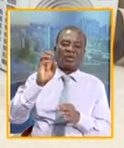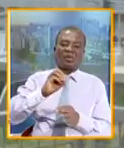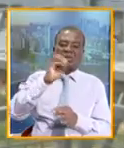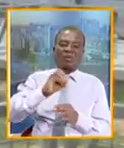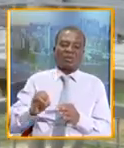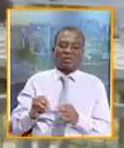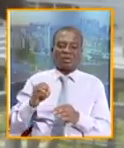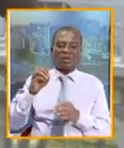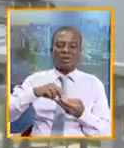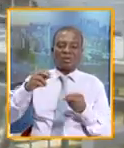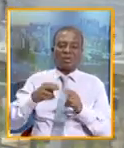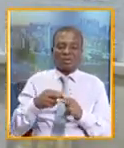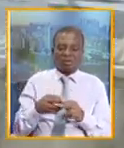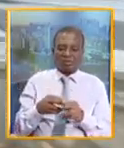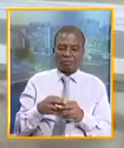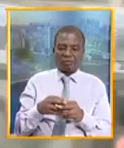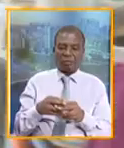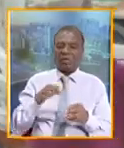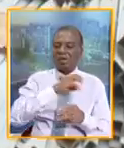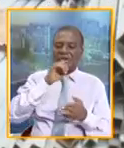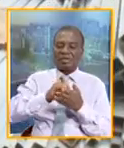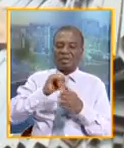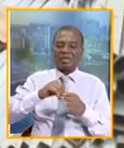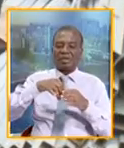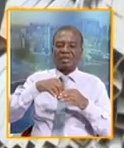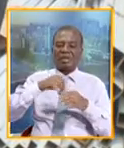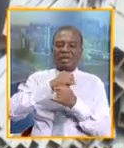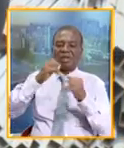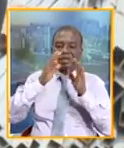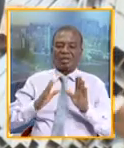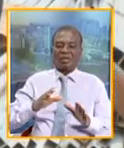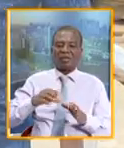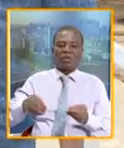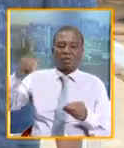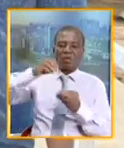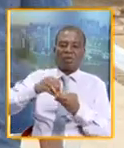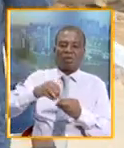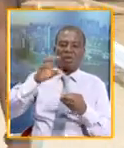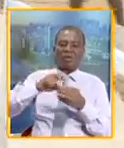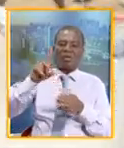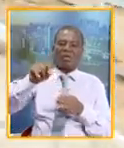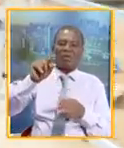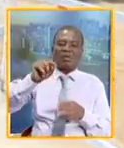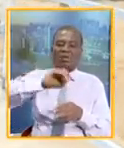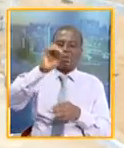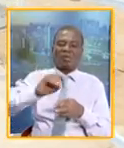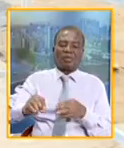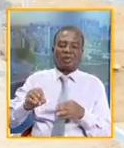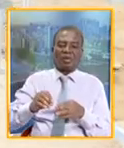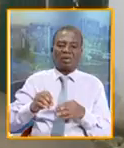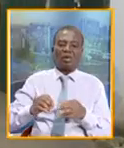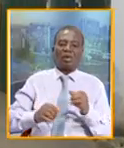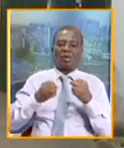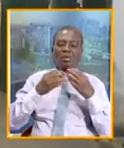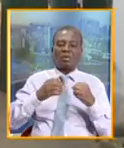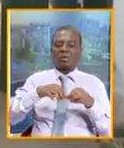que la moyenne. L'effectif des contractuels de cette entreprise peut augmenter de 20% environ en période de campagne électorale.